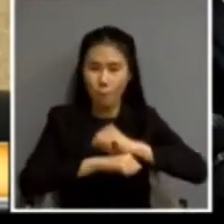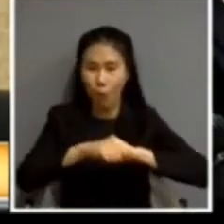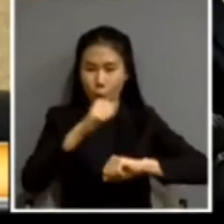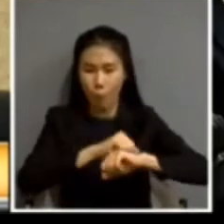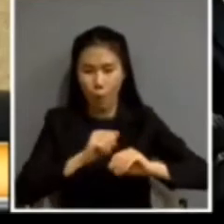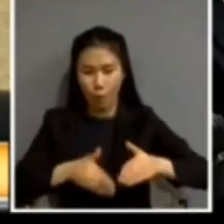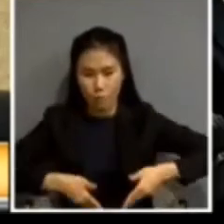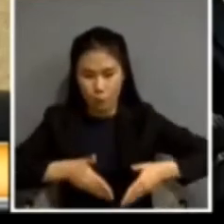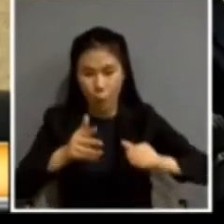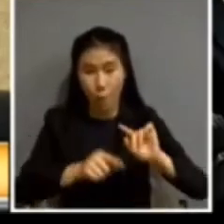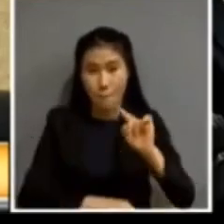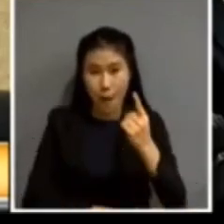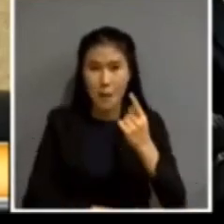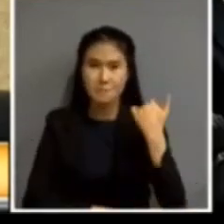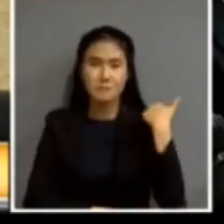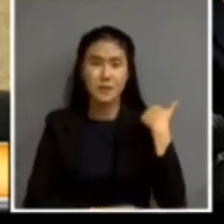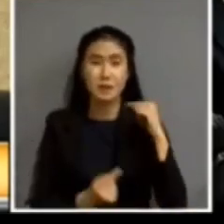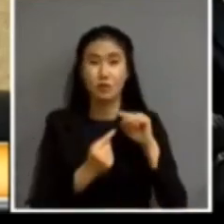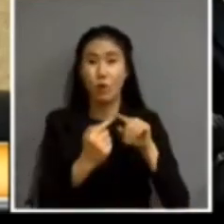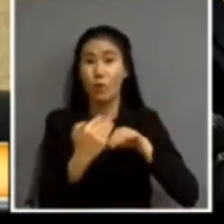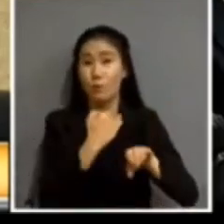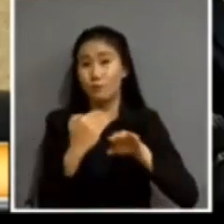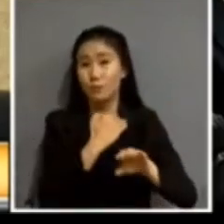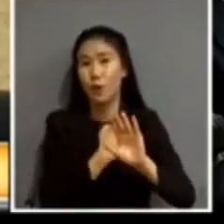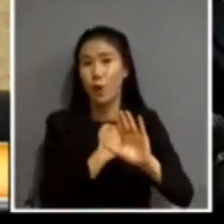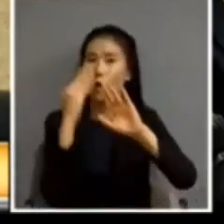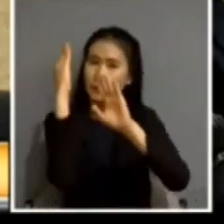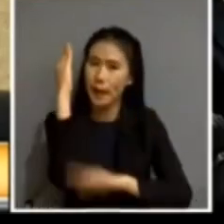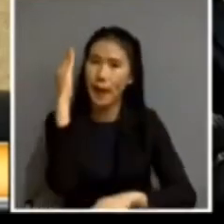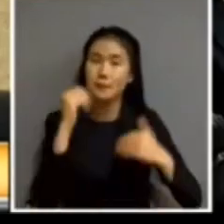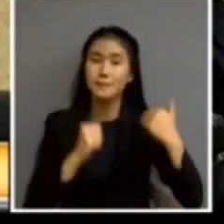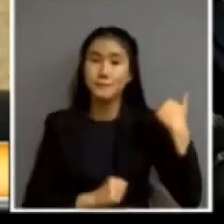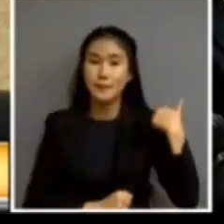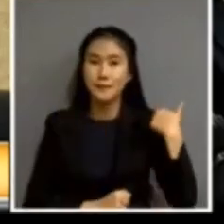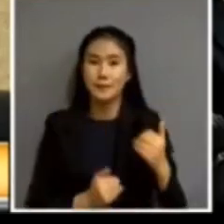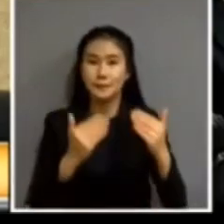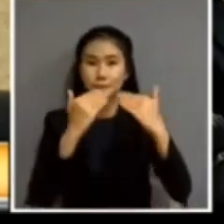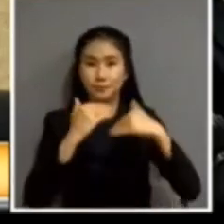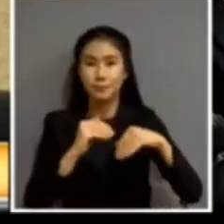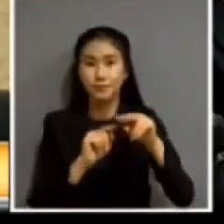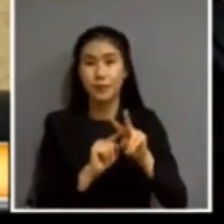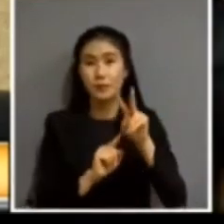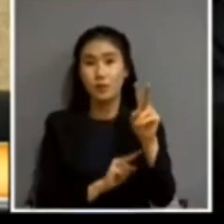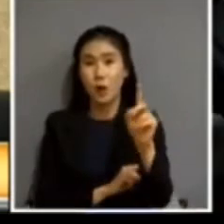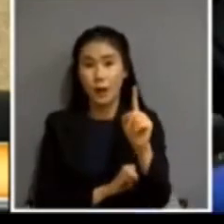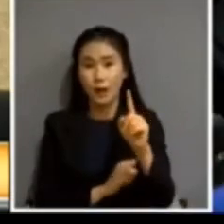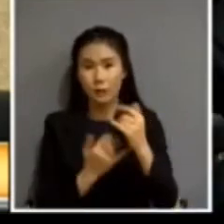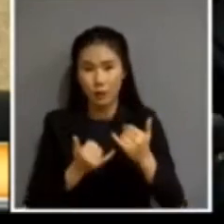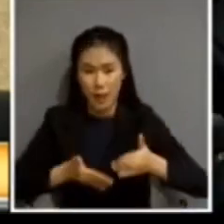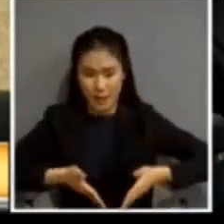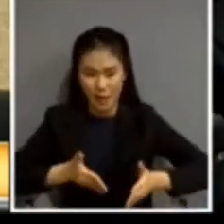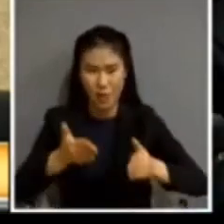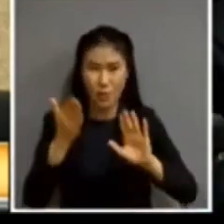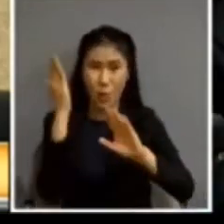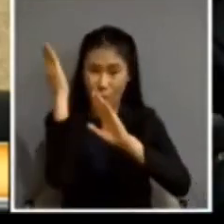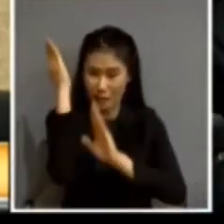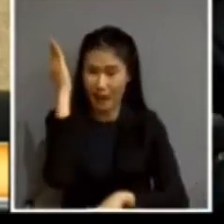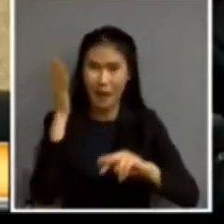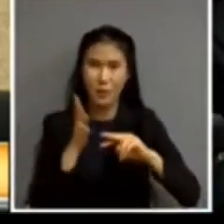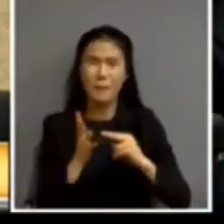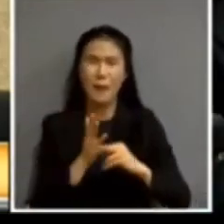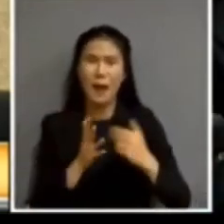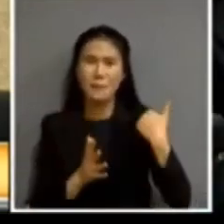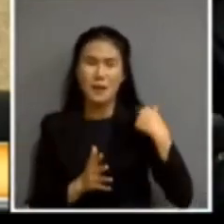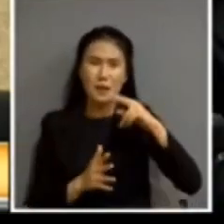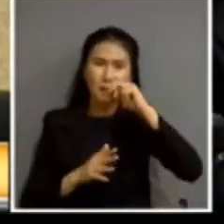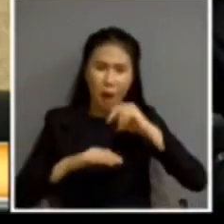การคมนาคมในพื้นที่ภาคใต้สองถนนที่มีอยู่ในปัจจุบันเนี่ยในยามมีภัยพิบัติเช่น